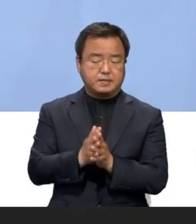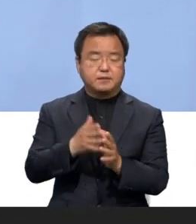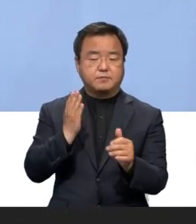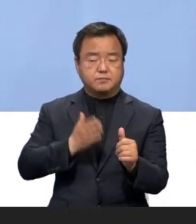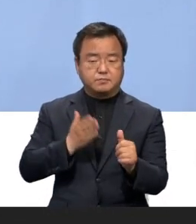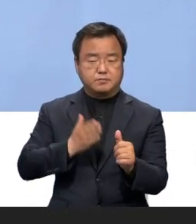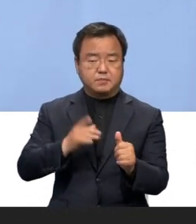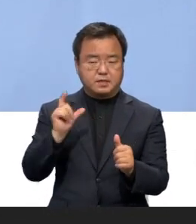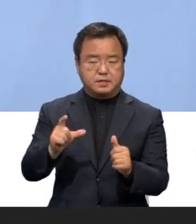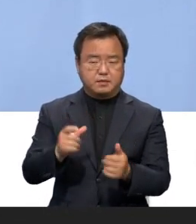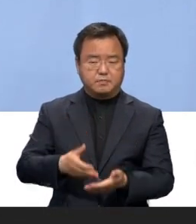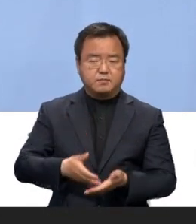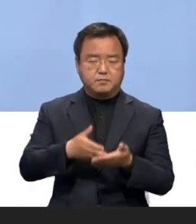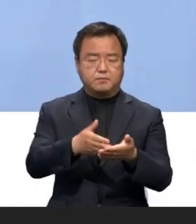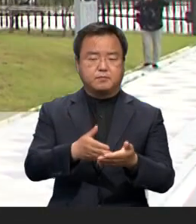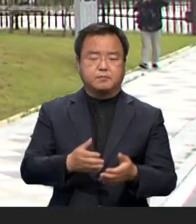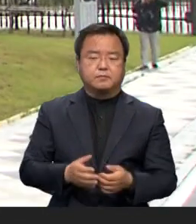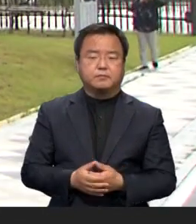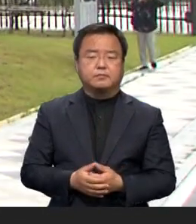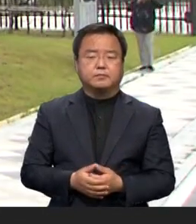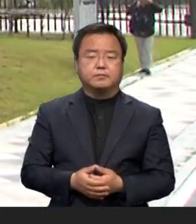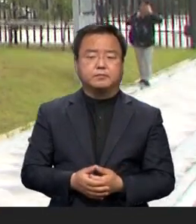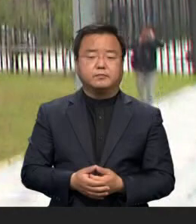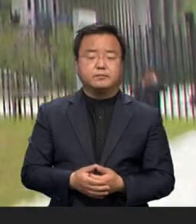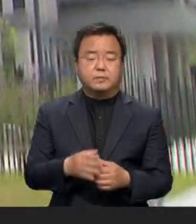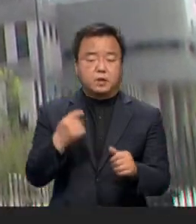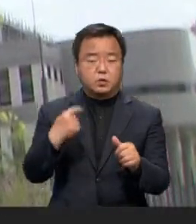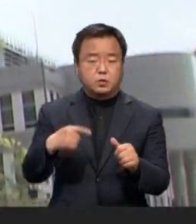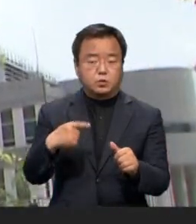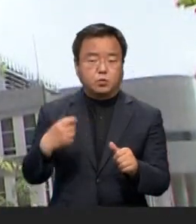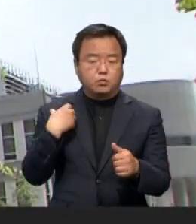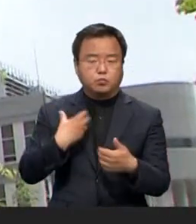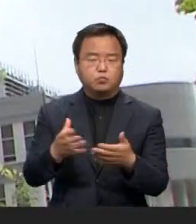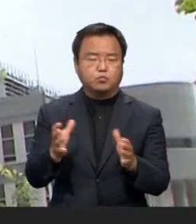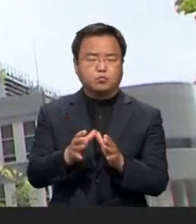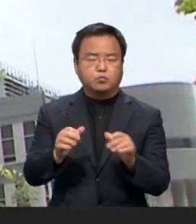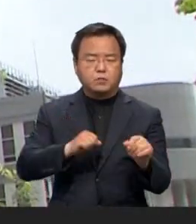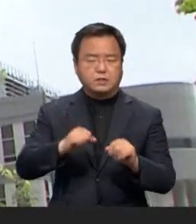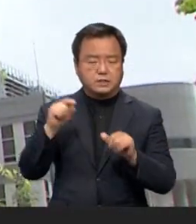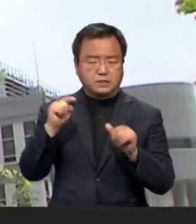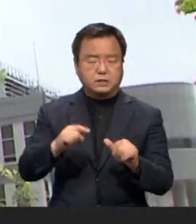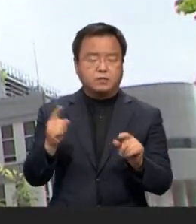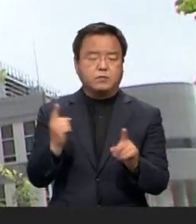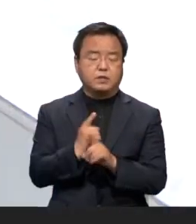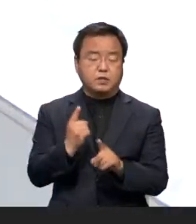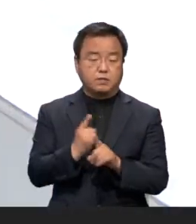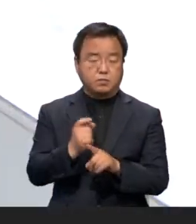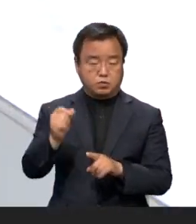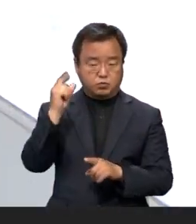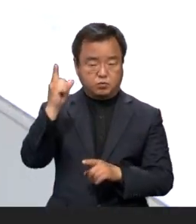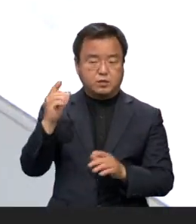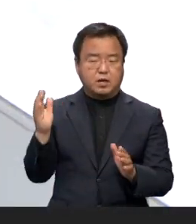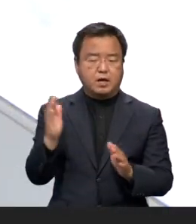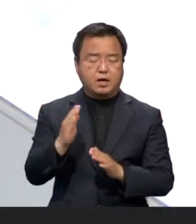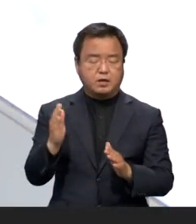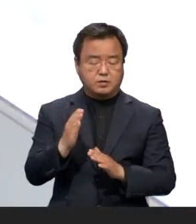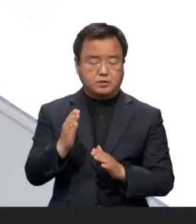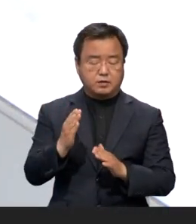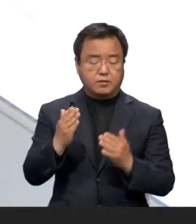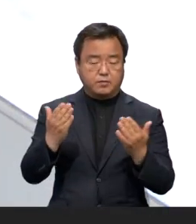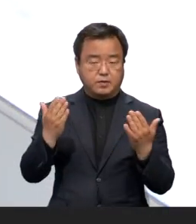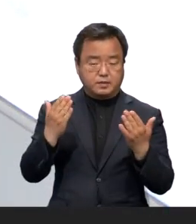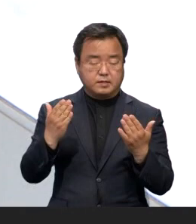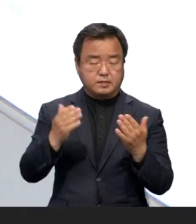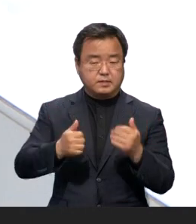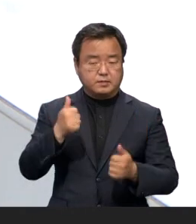흑녀 키 초과합니다 교육부는 시행령을 개정해 영재학교 입시 에서 선행학습이 필요한 문제를 못